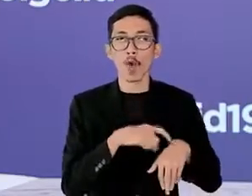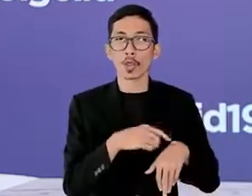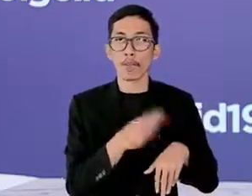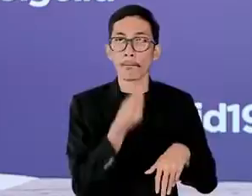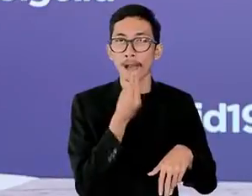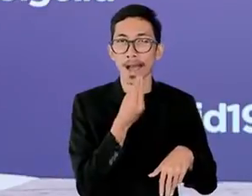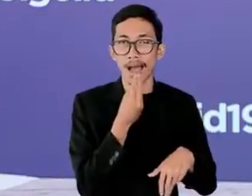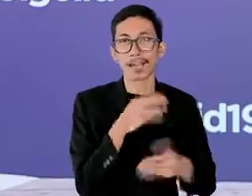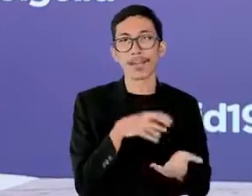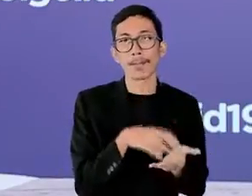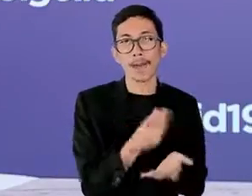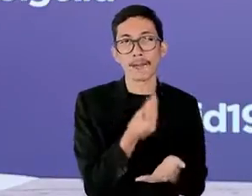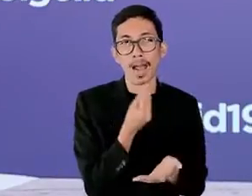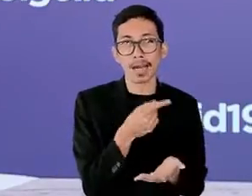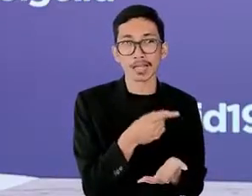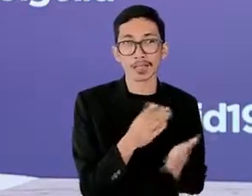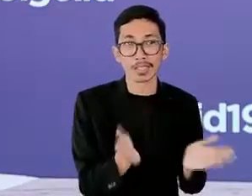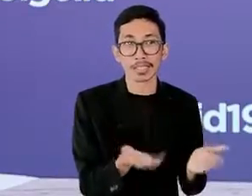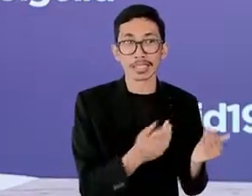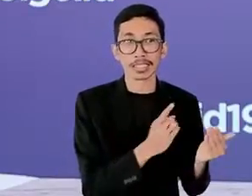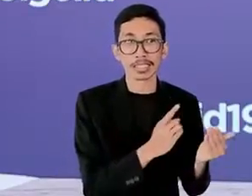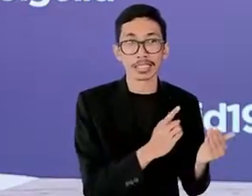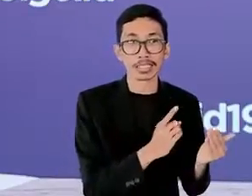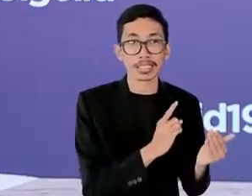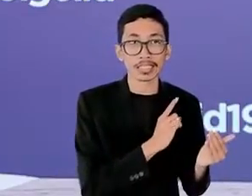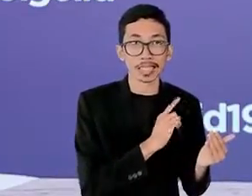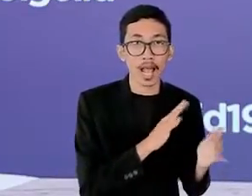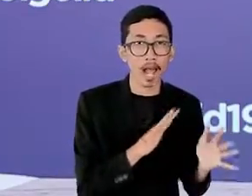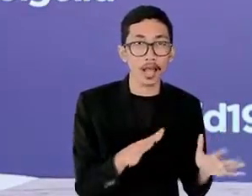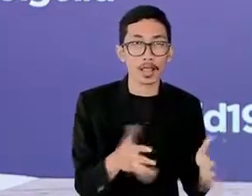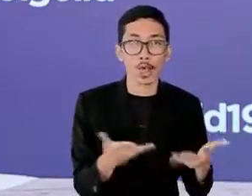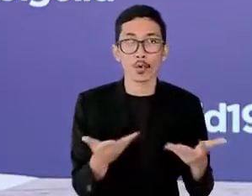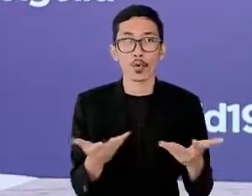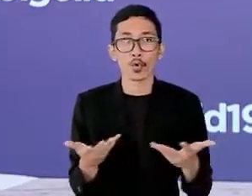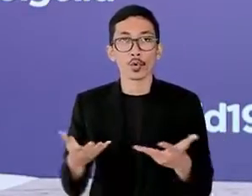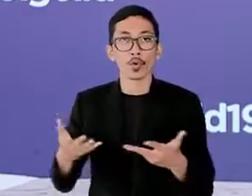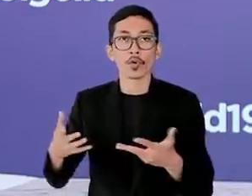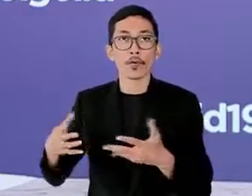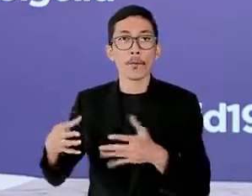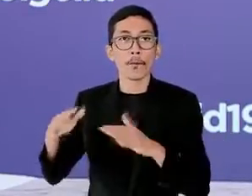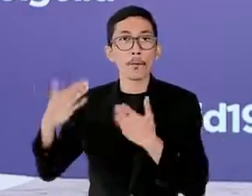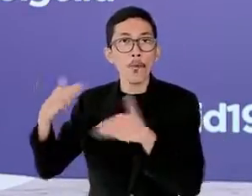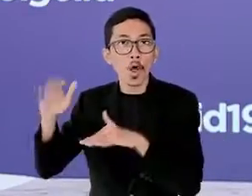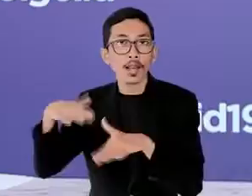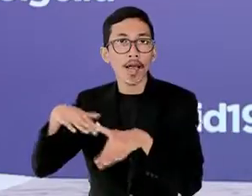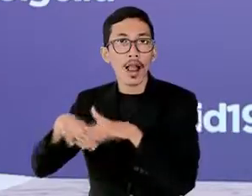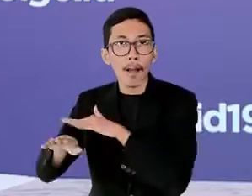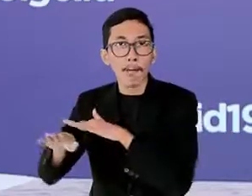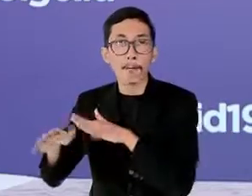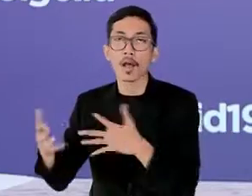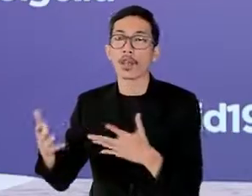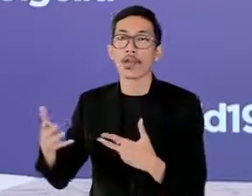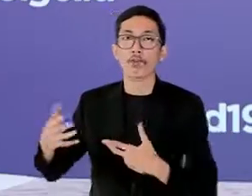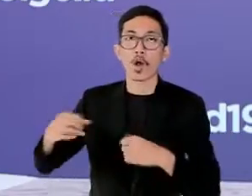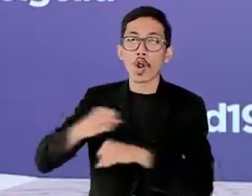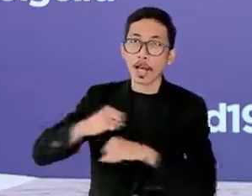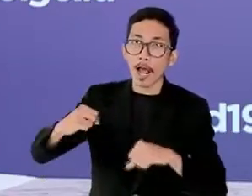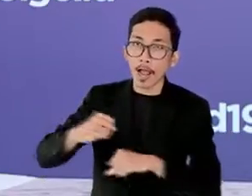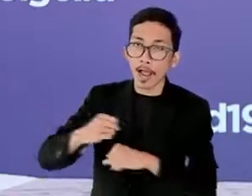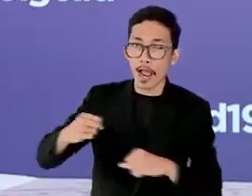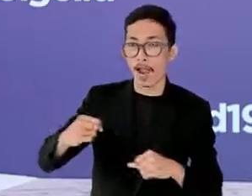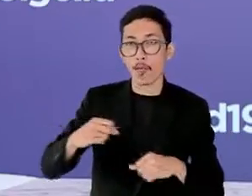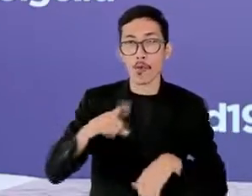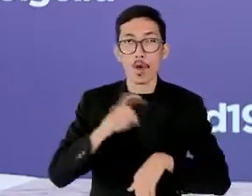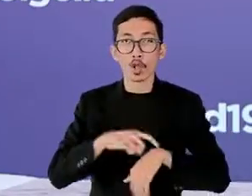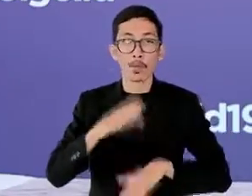tempat makan baik yang berdiri sendiri ataupun di dalam fasilitas publik lainnya seperti Mal dan fasilitas olahraga menjadi